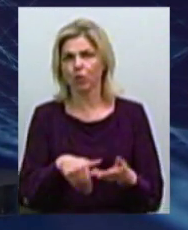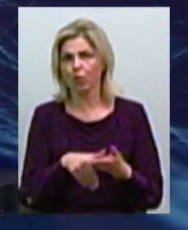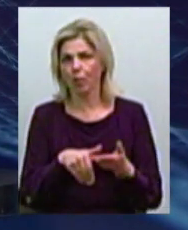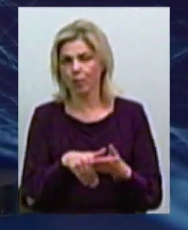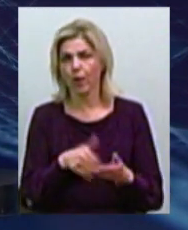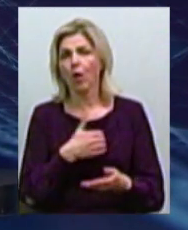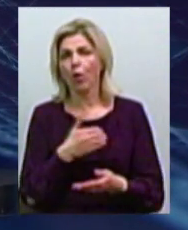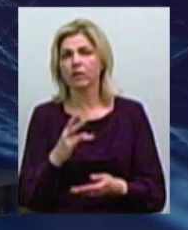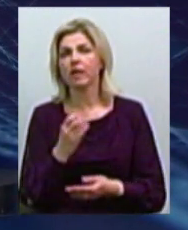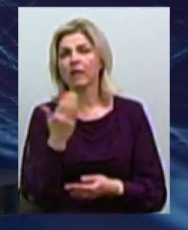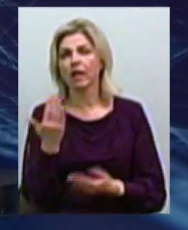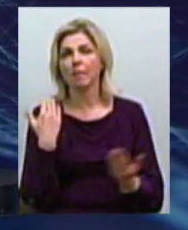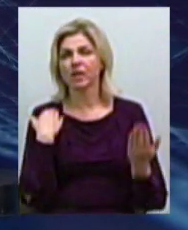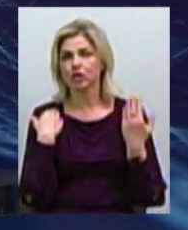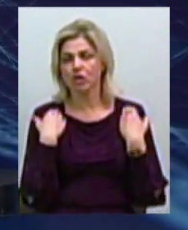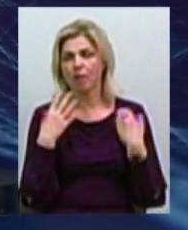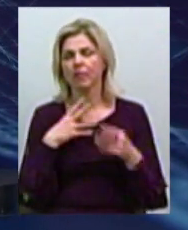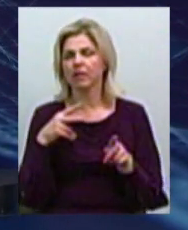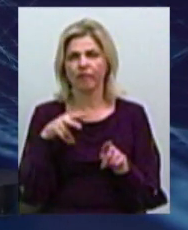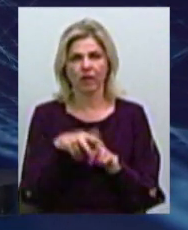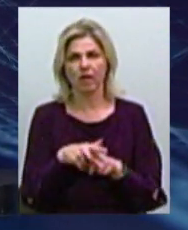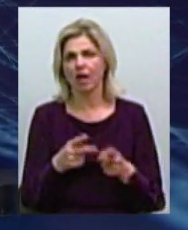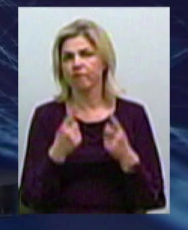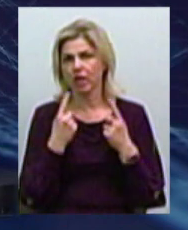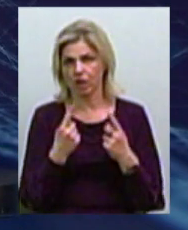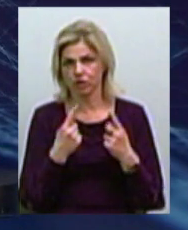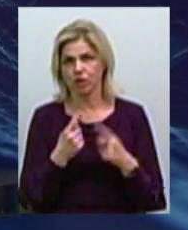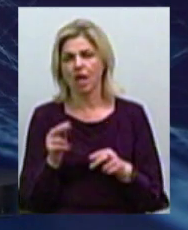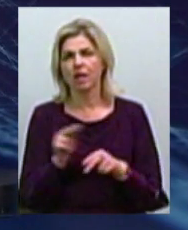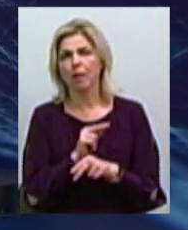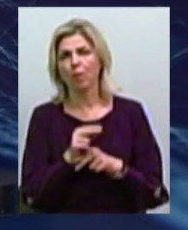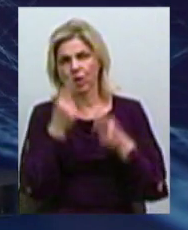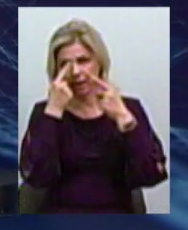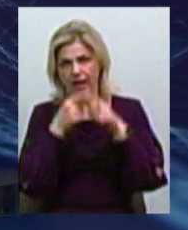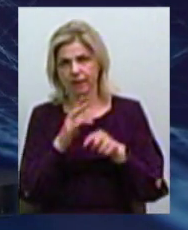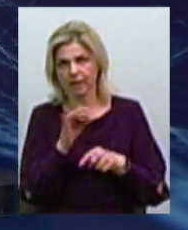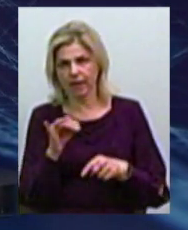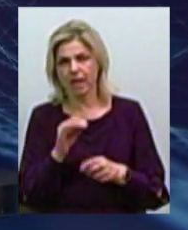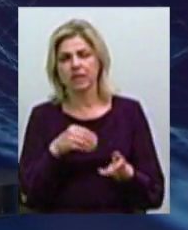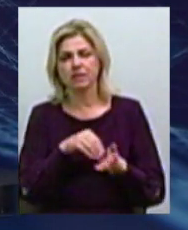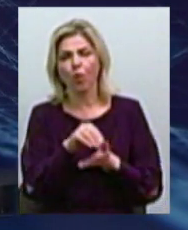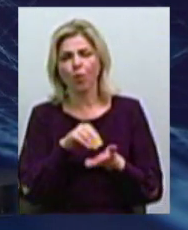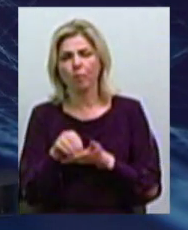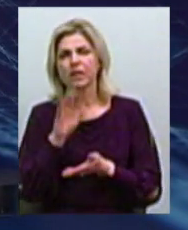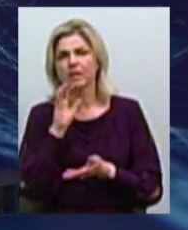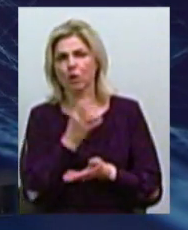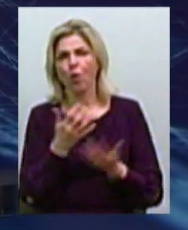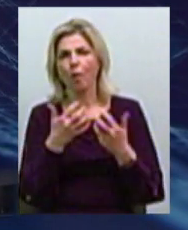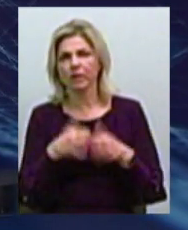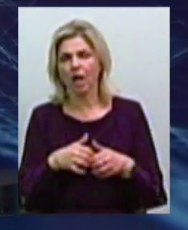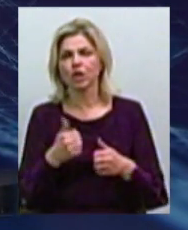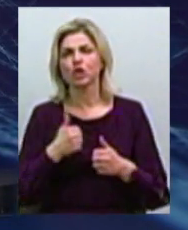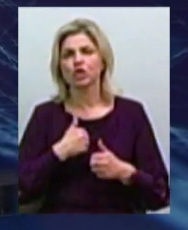на їхніх плечах лежав величезний вантаж. Ремонт техніки, там, закупка серйозних технічного обладнання,